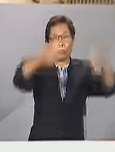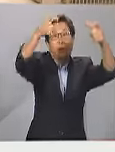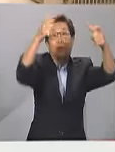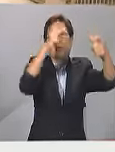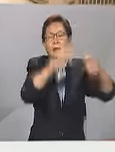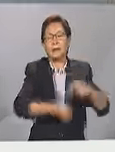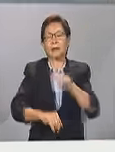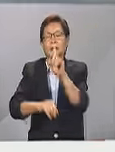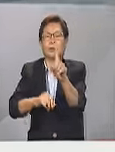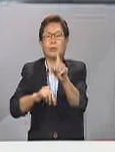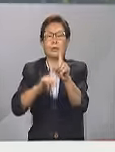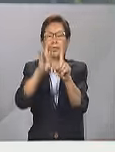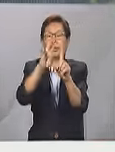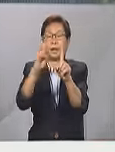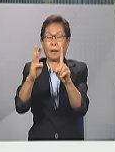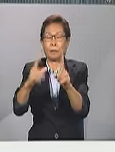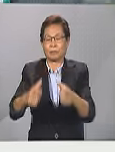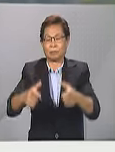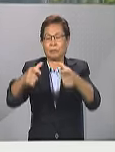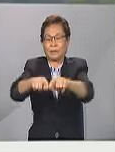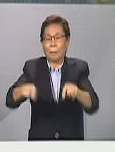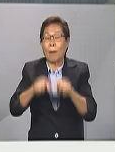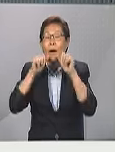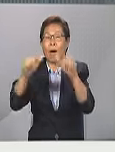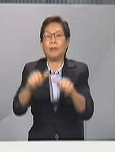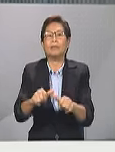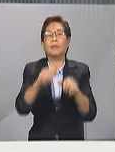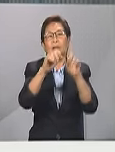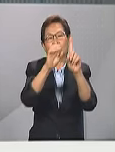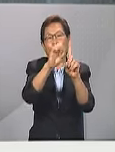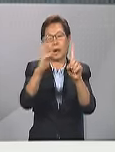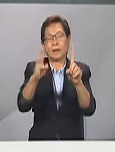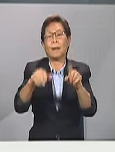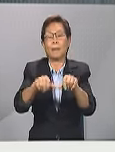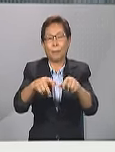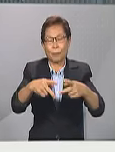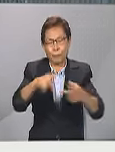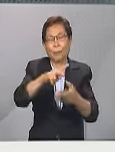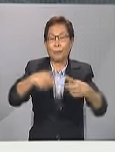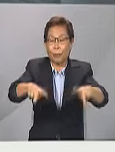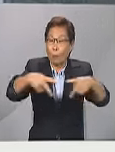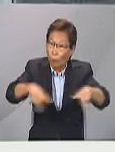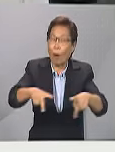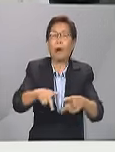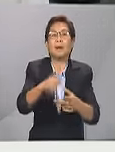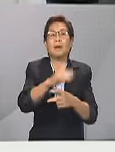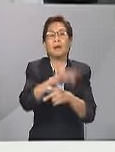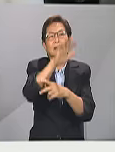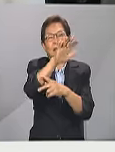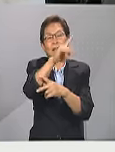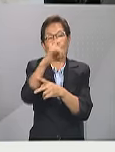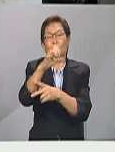126 tempat awam 161 penjagaan 157 kawasan